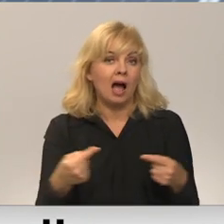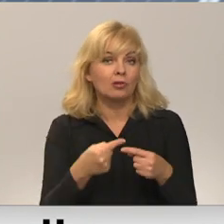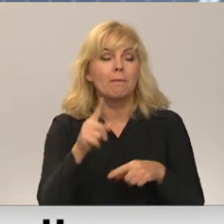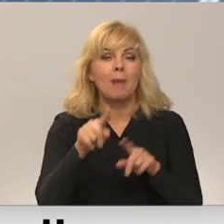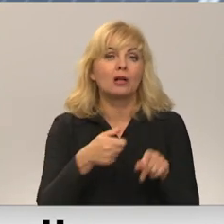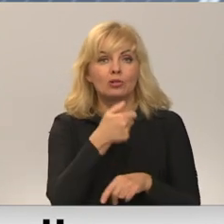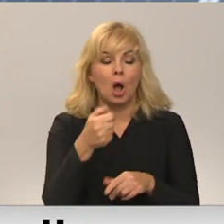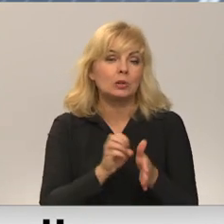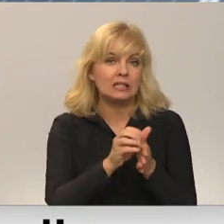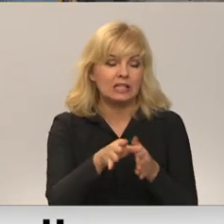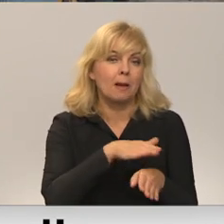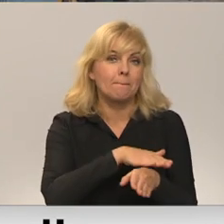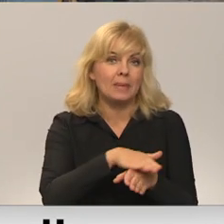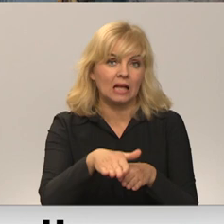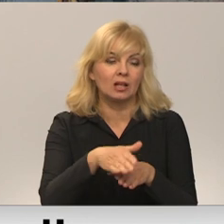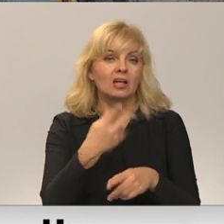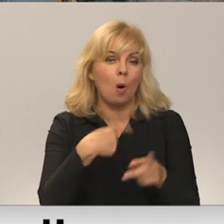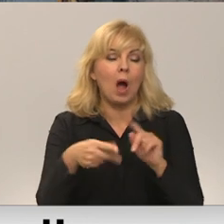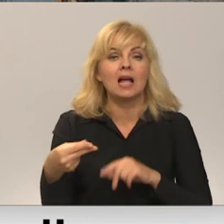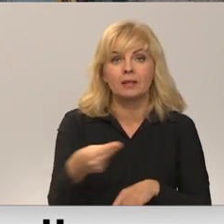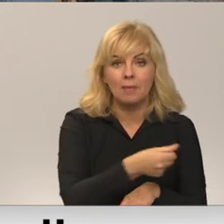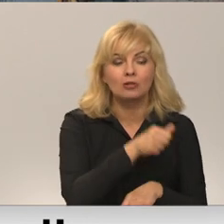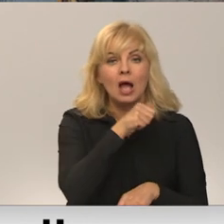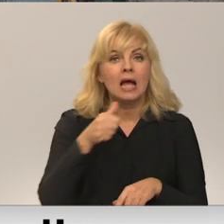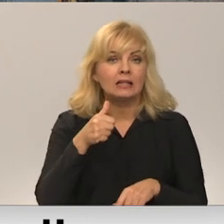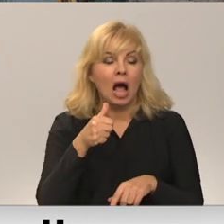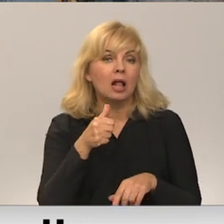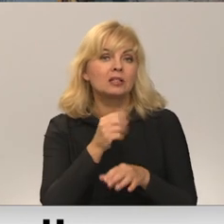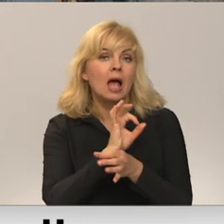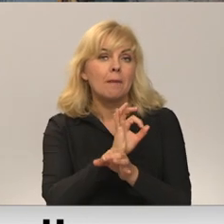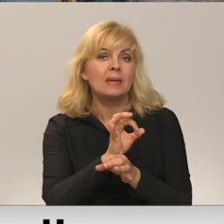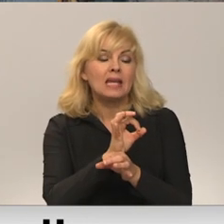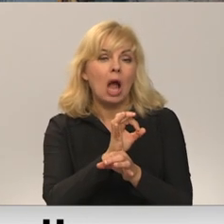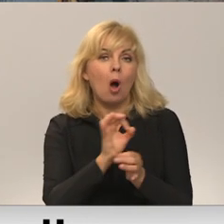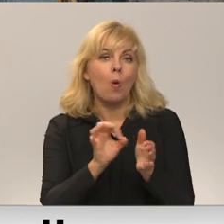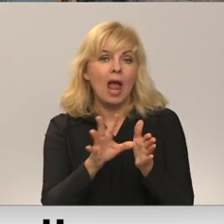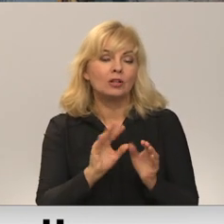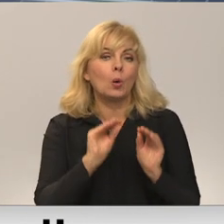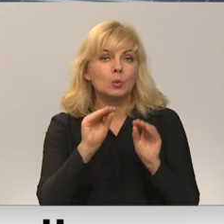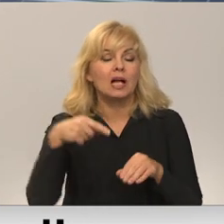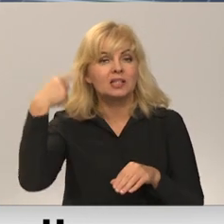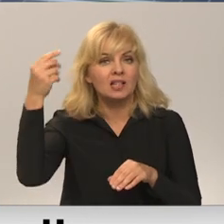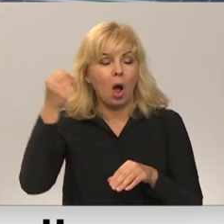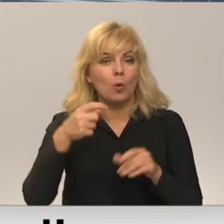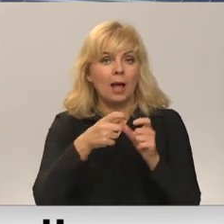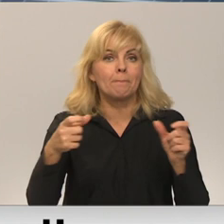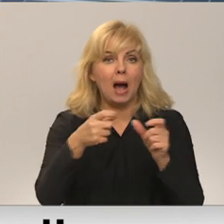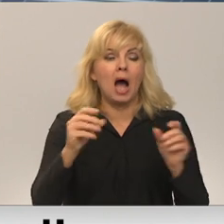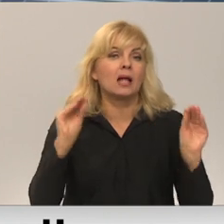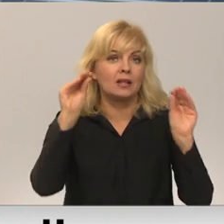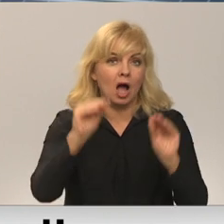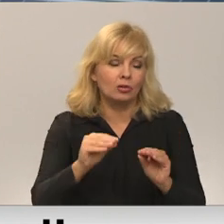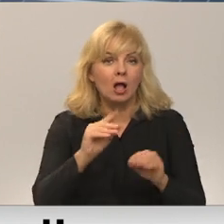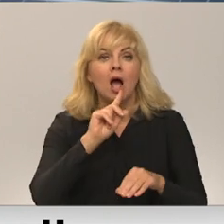gadu un sistēma būs pilnīgi atmaksājusi. Sie Talsu bioenerģija arī uzstāda saules paneļus citiem. Gadā tiekot uzstādīts